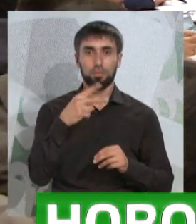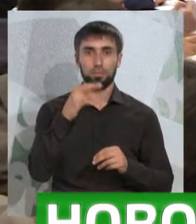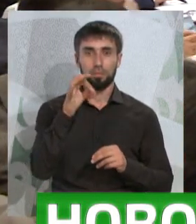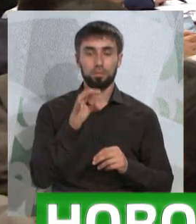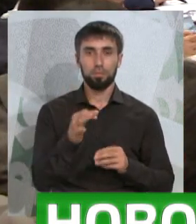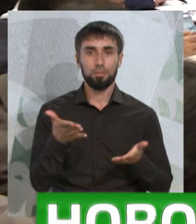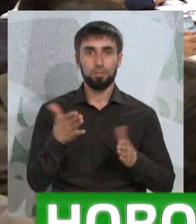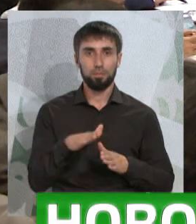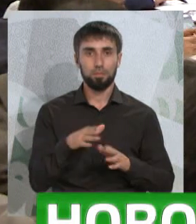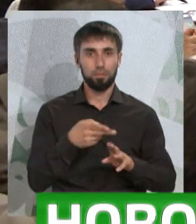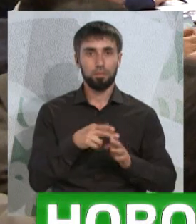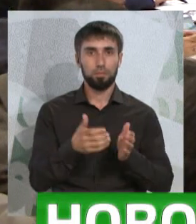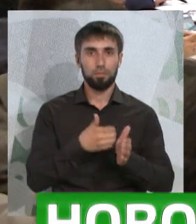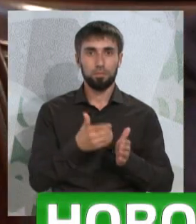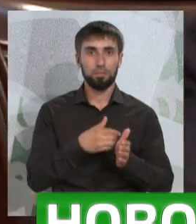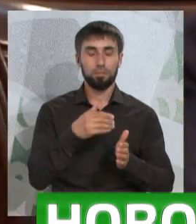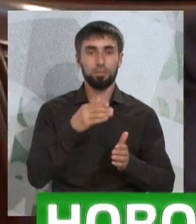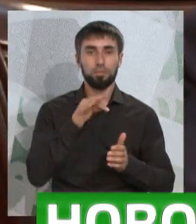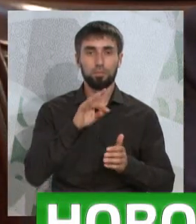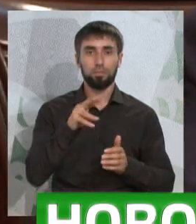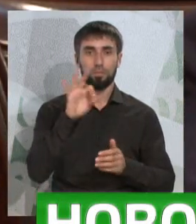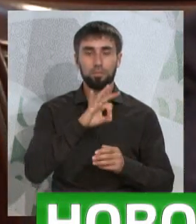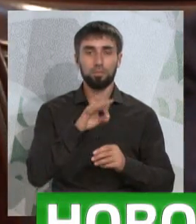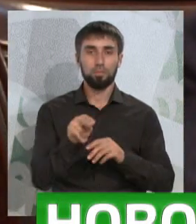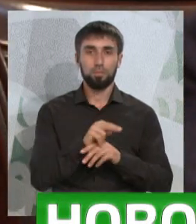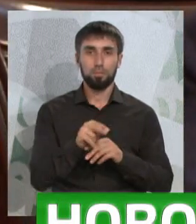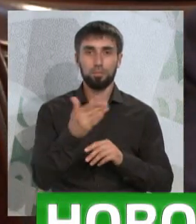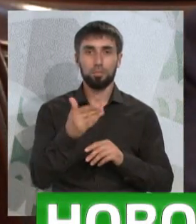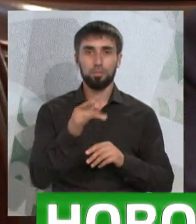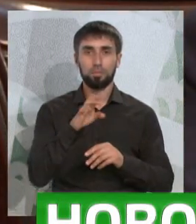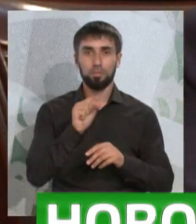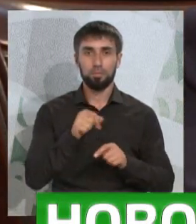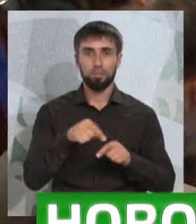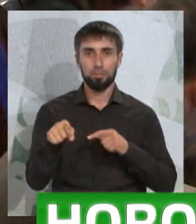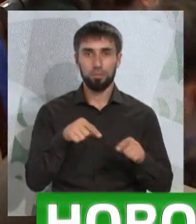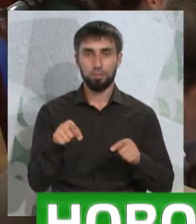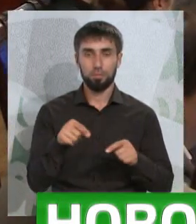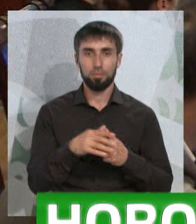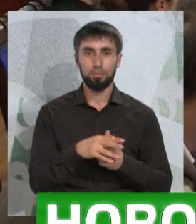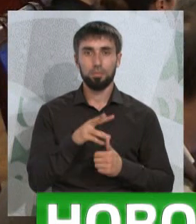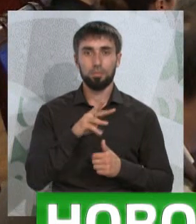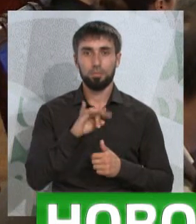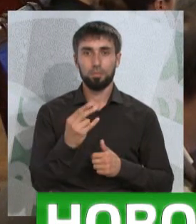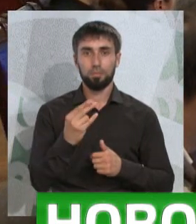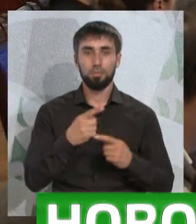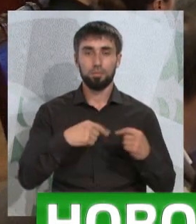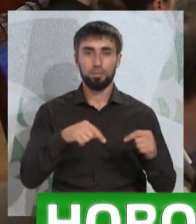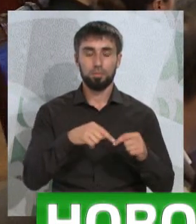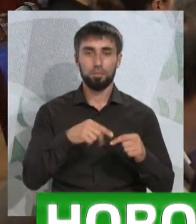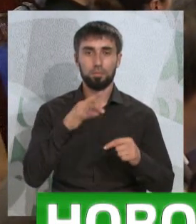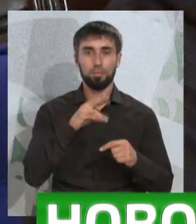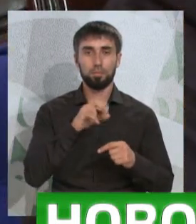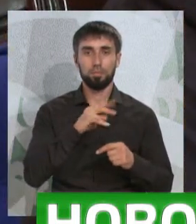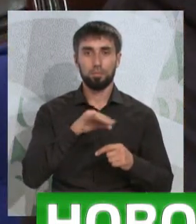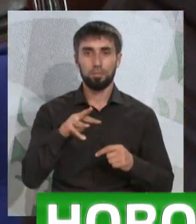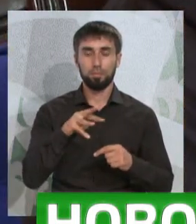20%. Остается недостаточным объем работ по замене ветхих разводящих сетей на территориях муниципальных образований. По данным